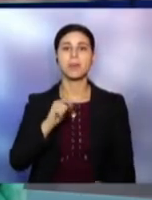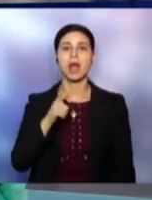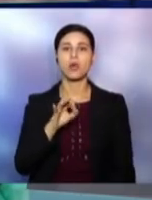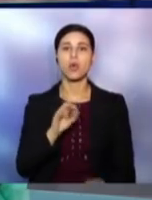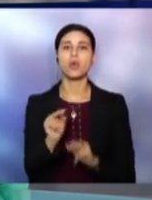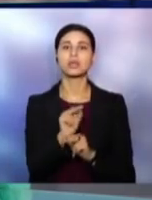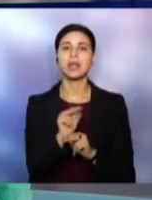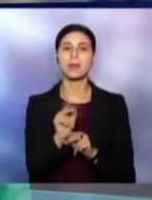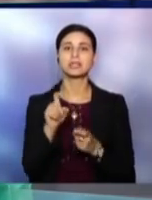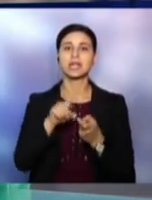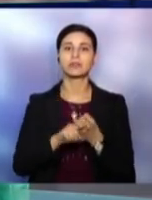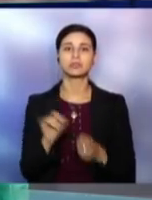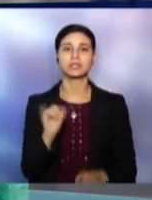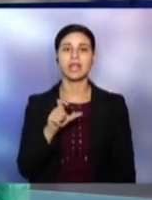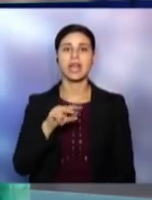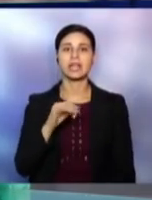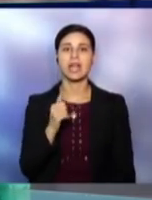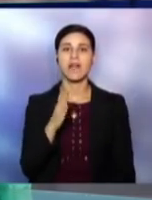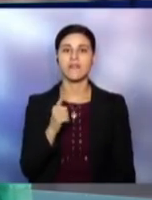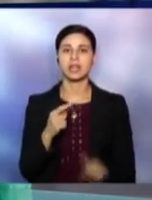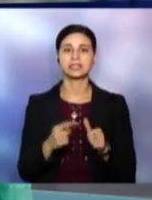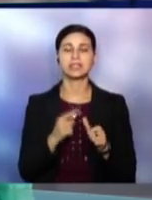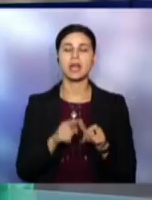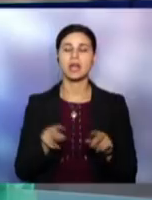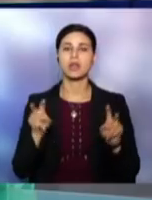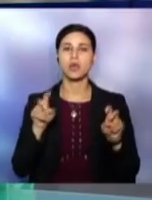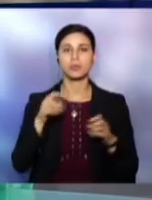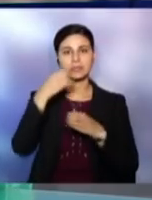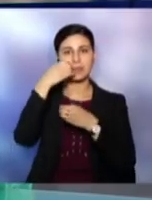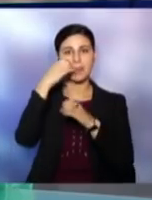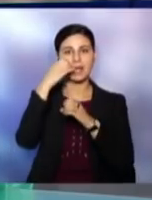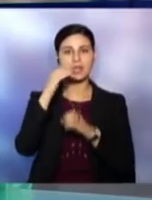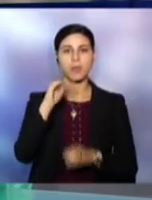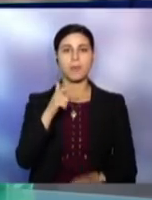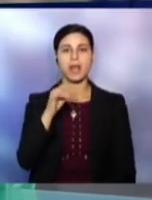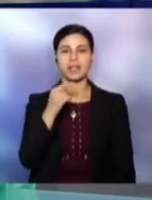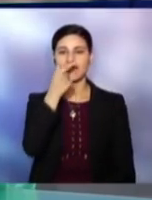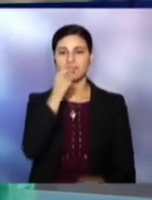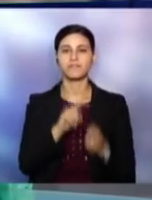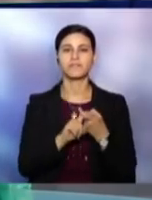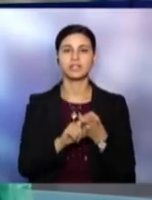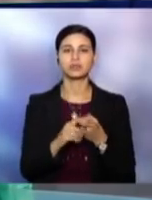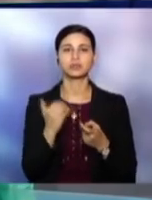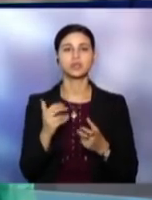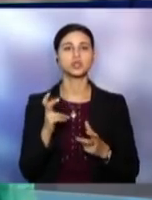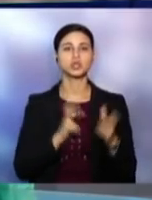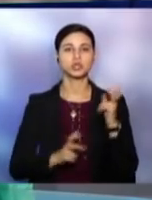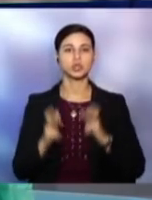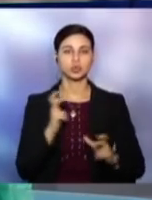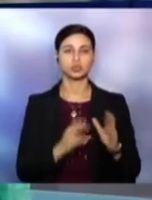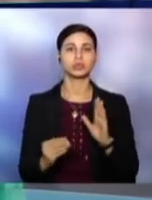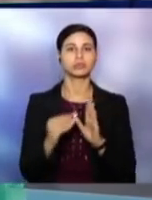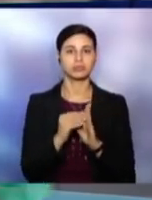ფაგოთერაპიასთან დაკავშირებით, სადაც ელიავას სახელობის ბაქტერიოფაგის ვირუსოლოგიის და ბაქტერიოლოგიის ინსტიტუტი არ